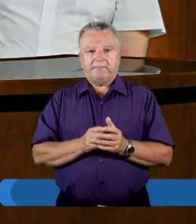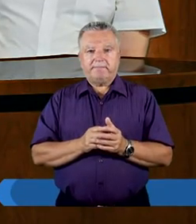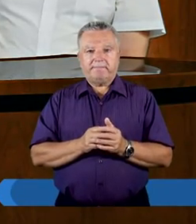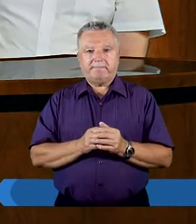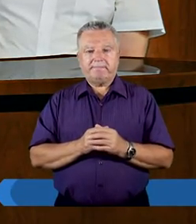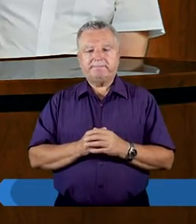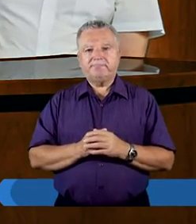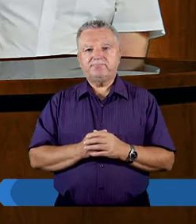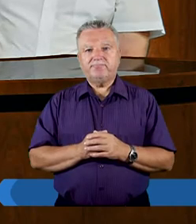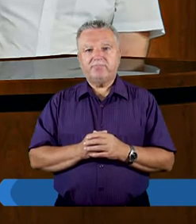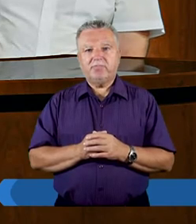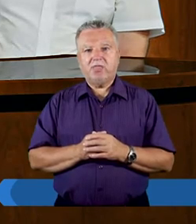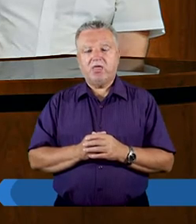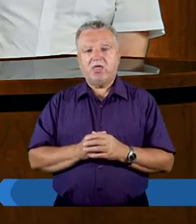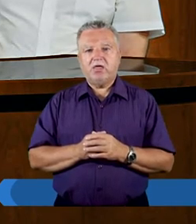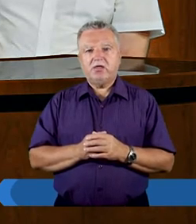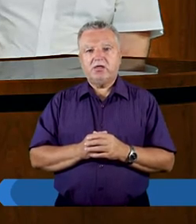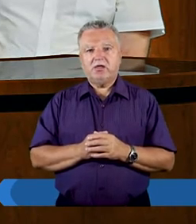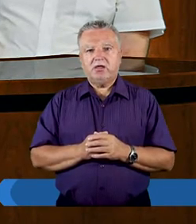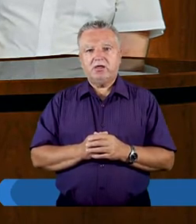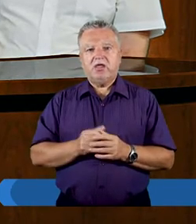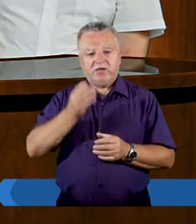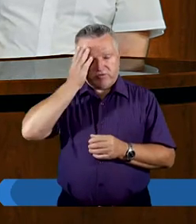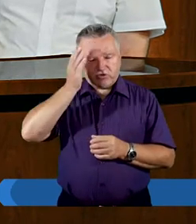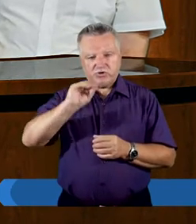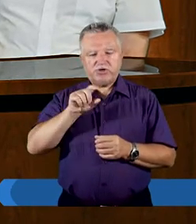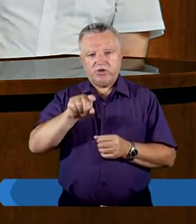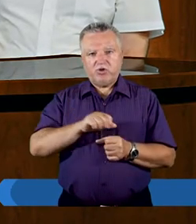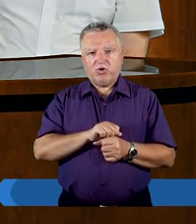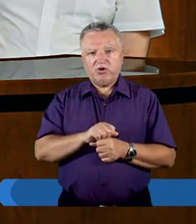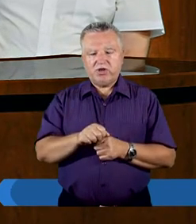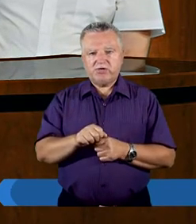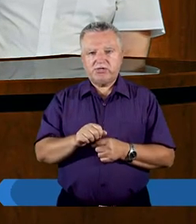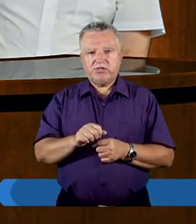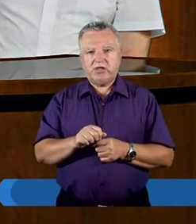jest najprawdopodobniej pierwsza księga Biblii, którą została napisana,